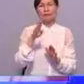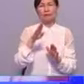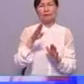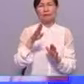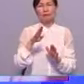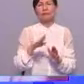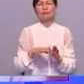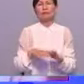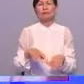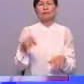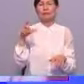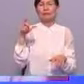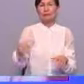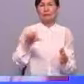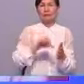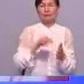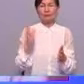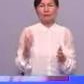өтіп, көпшіліктің құрметіне бөленді.